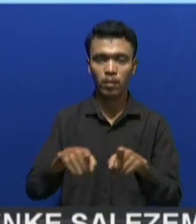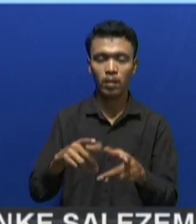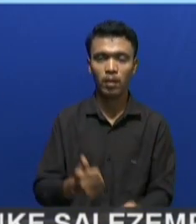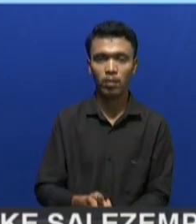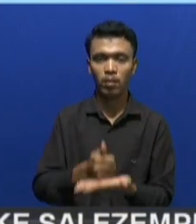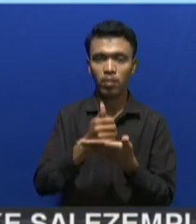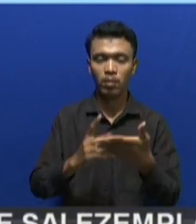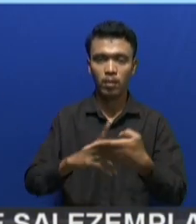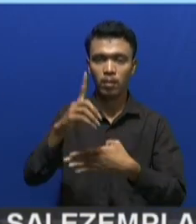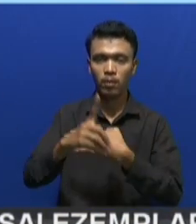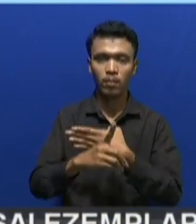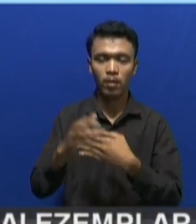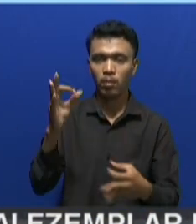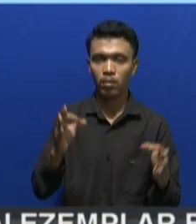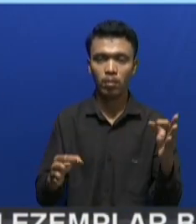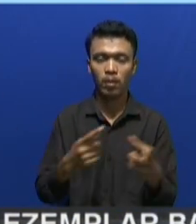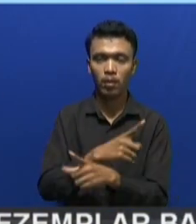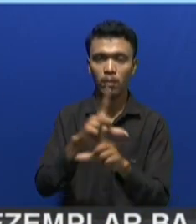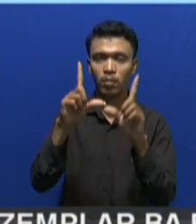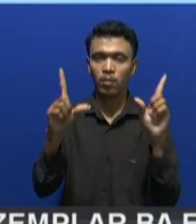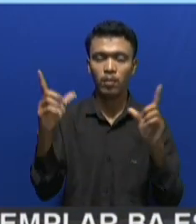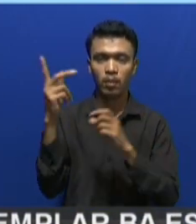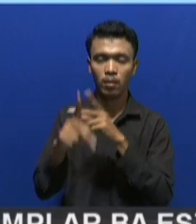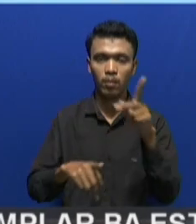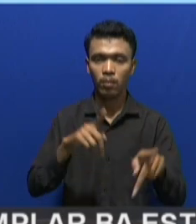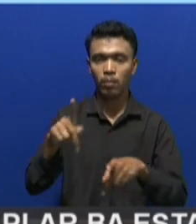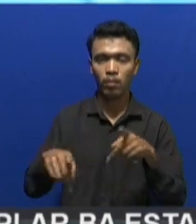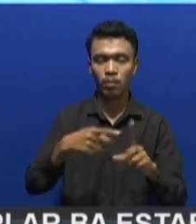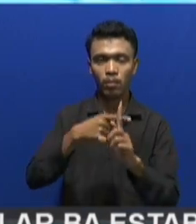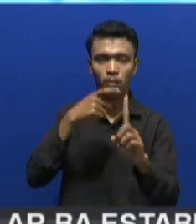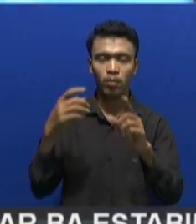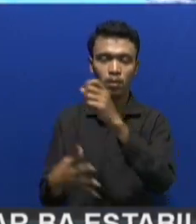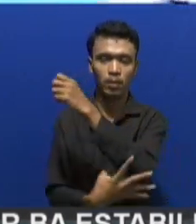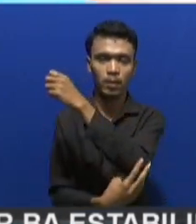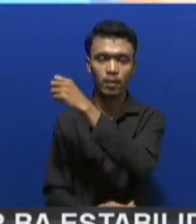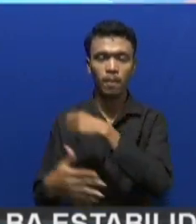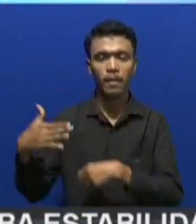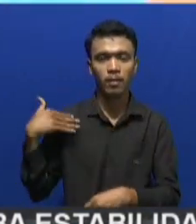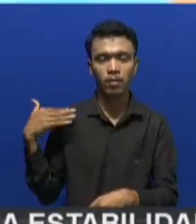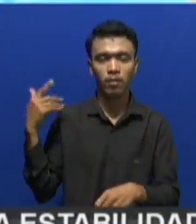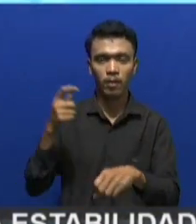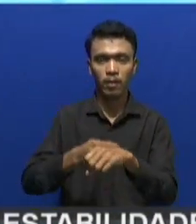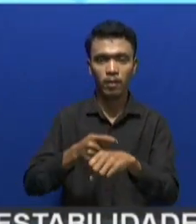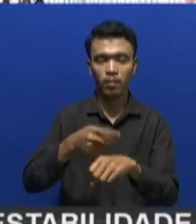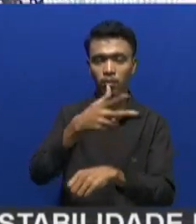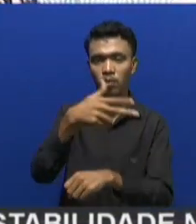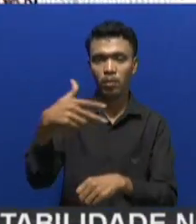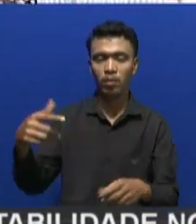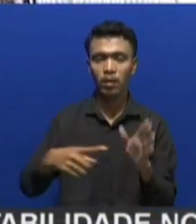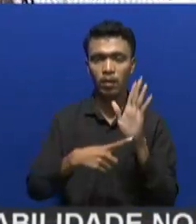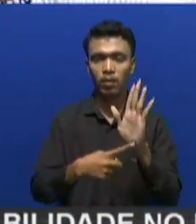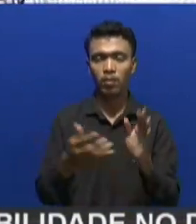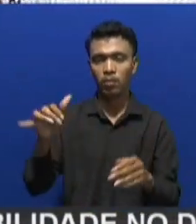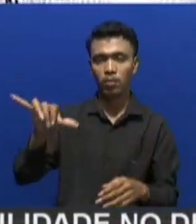desenvolvimento atunune ita bele liberta povo usi kia. Jovem he tempo ocupação Indonesia, hatudu